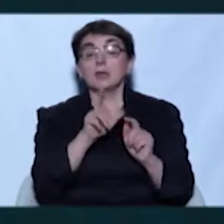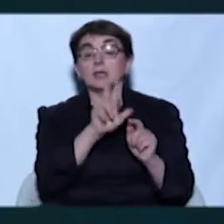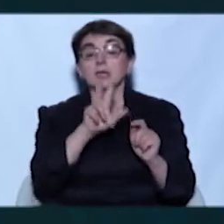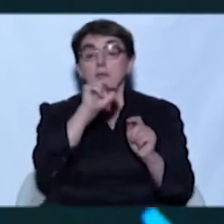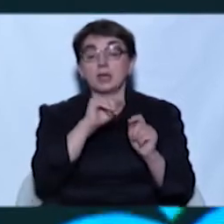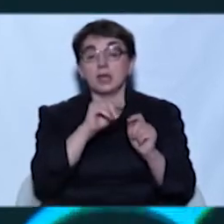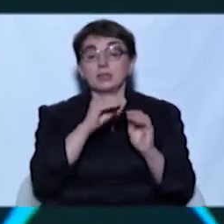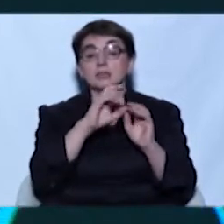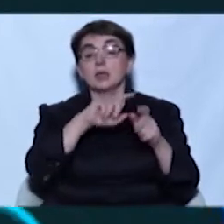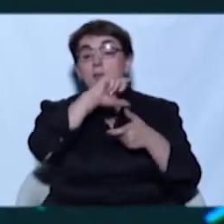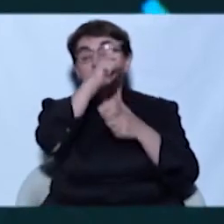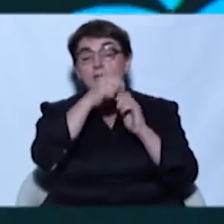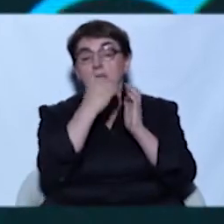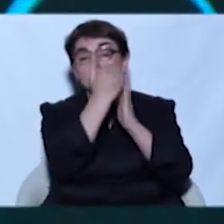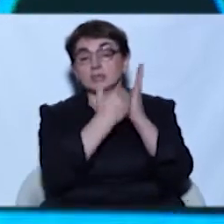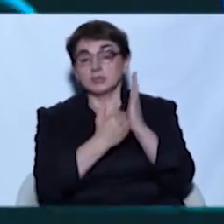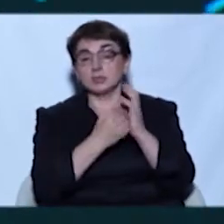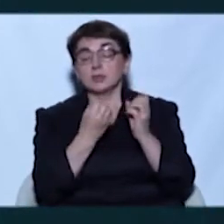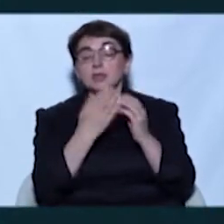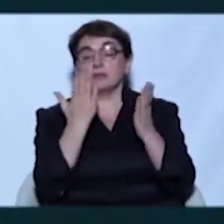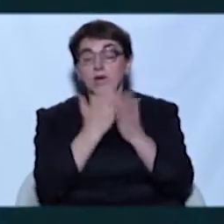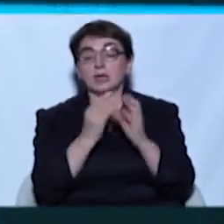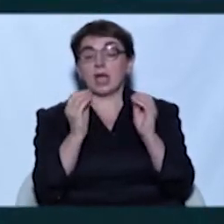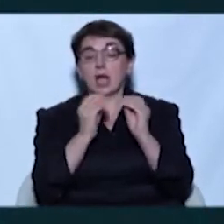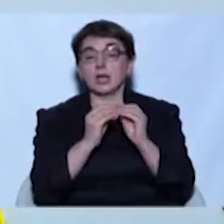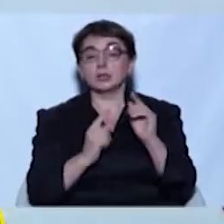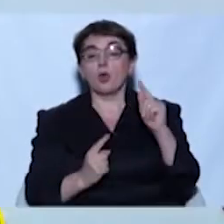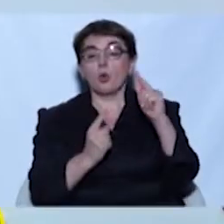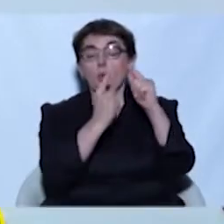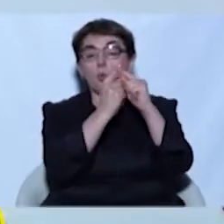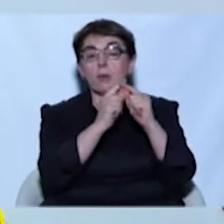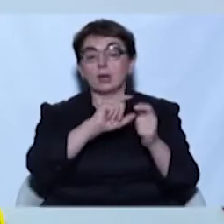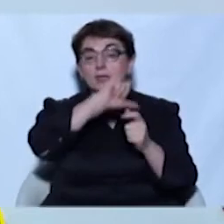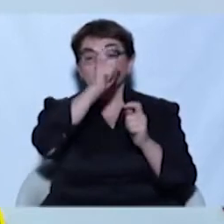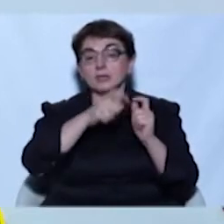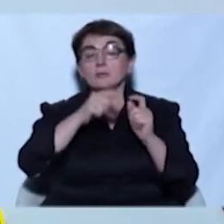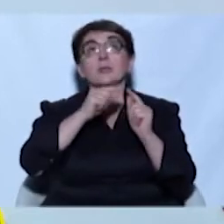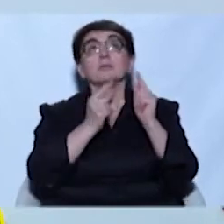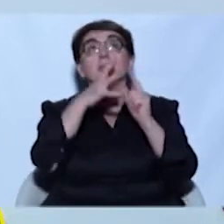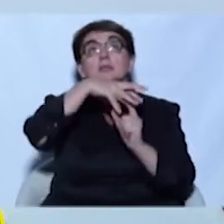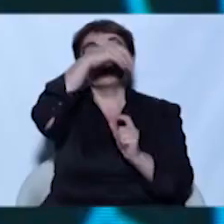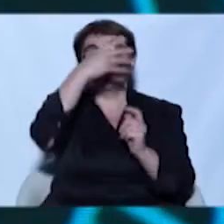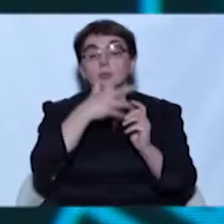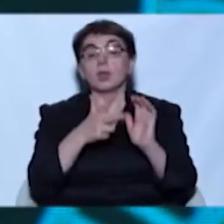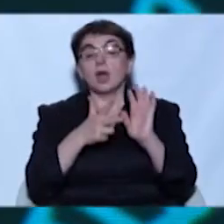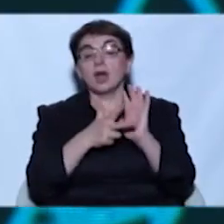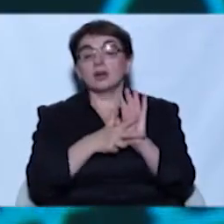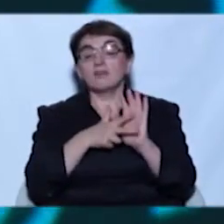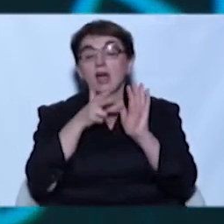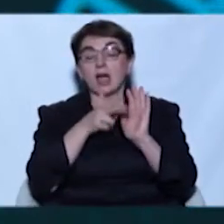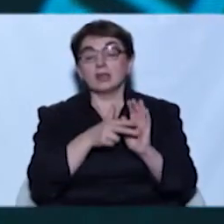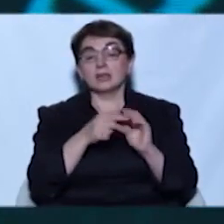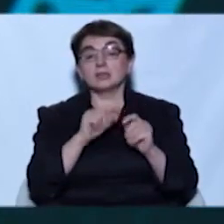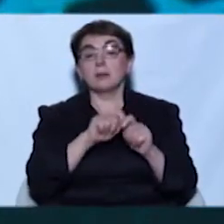მთათა სისტემაში კიდე 10 უმაღლესი მწვერვალია, რომელთა სიმაღლე 8000 მეტრს აღემატება. ასეთი მაღალი